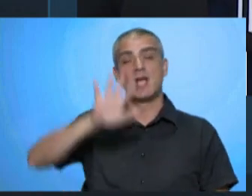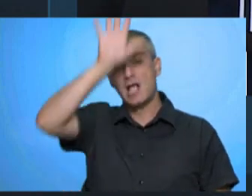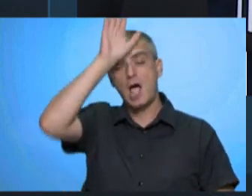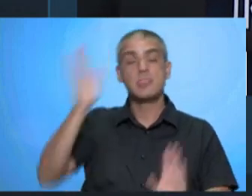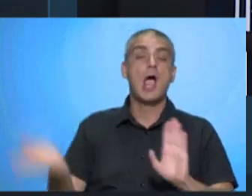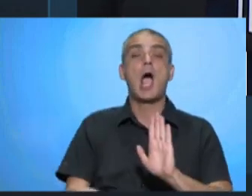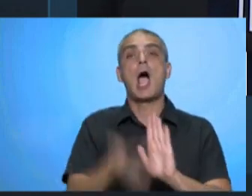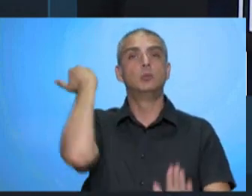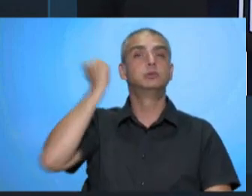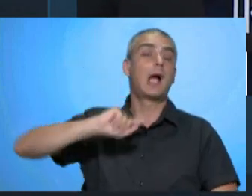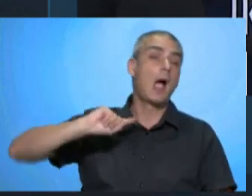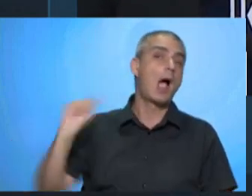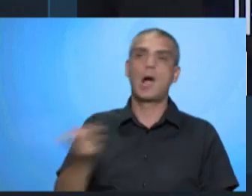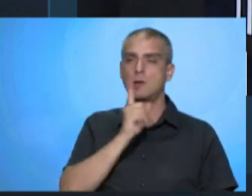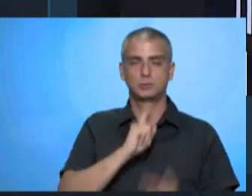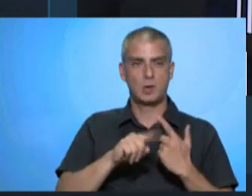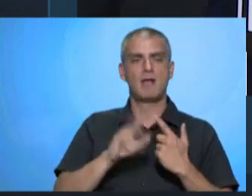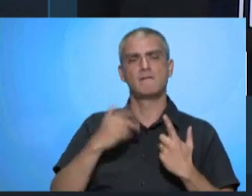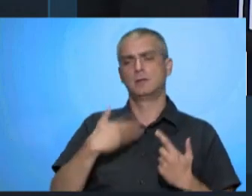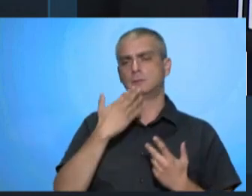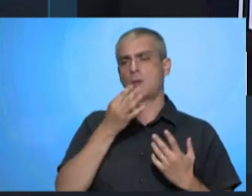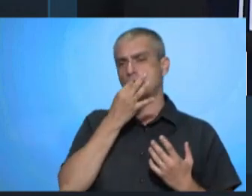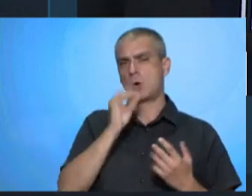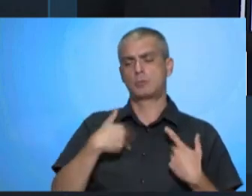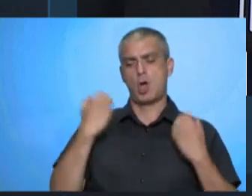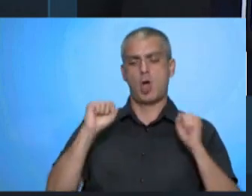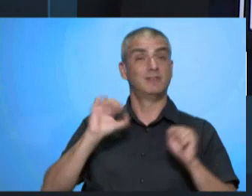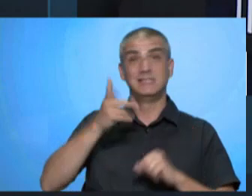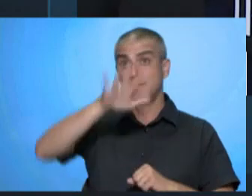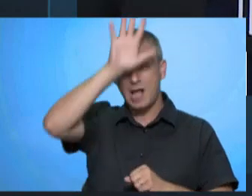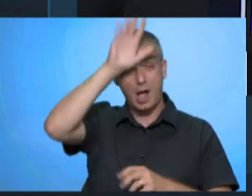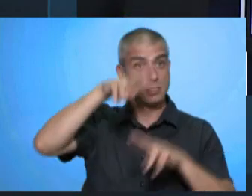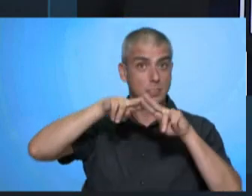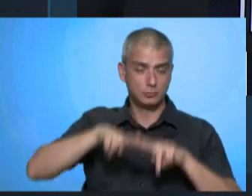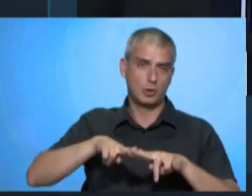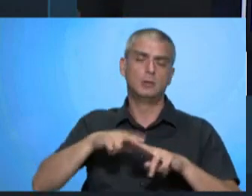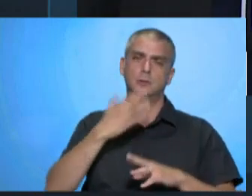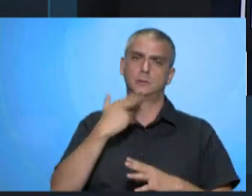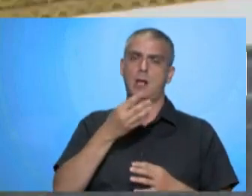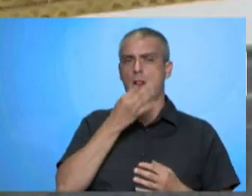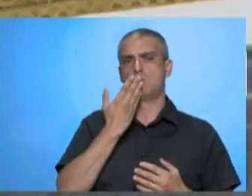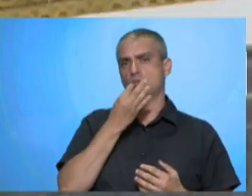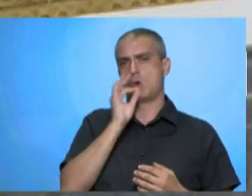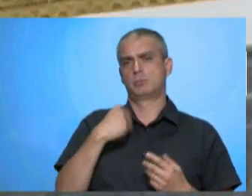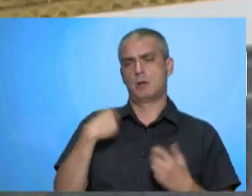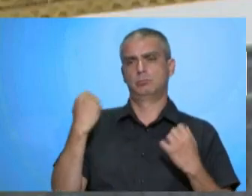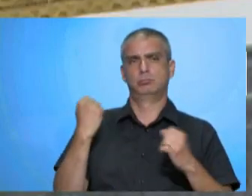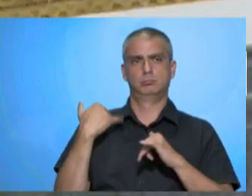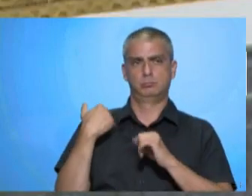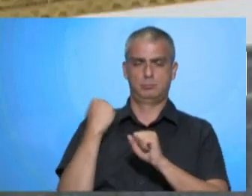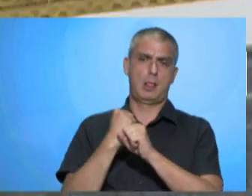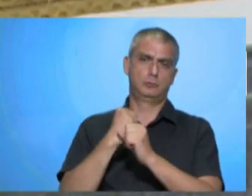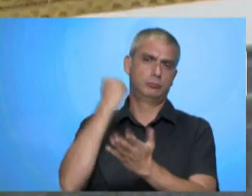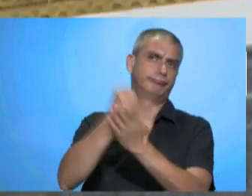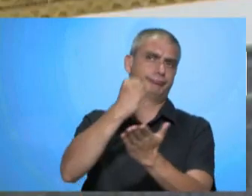סוריה כולה, וגם לעמוד על חופש הפעולה הישראלי. אם האיראנים לא יצאו, אז שלפחות ישראל תוכל להביא לידי ביטוי